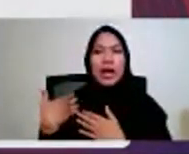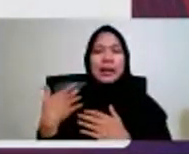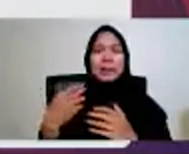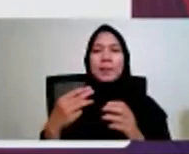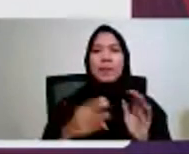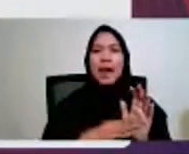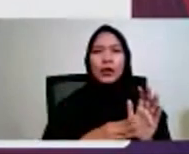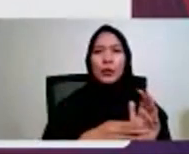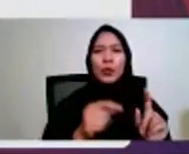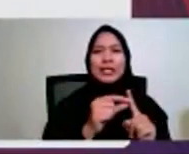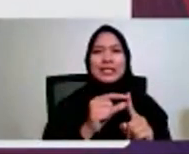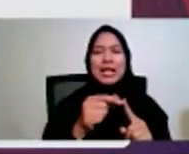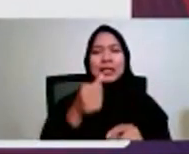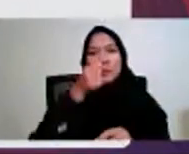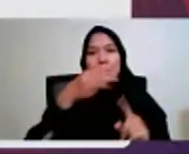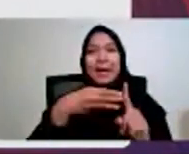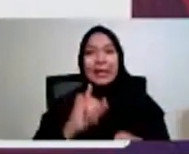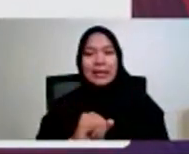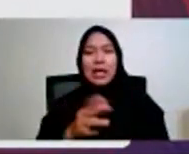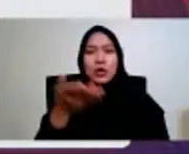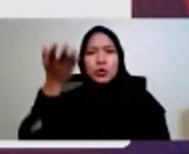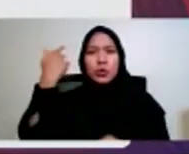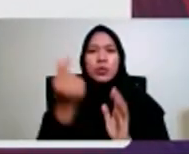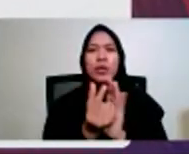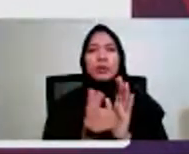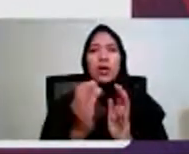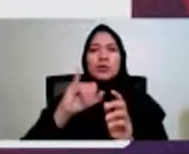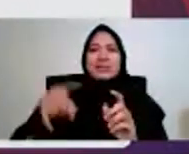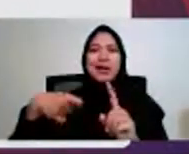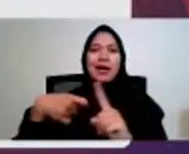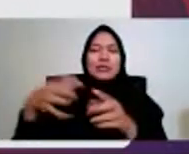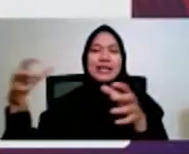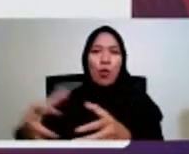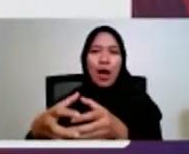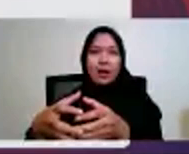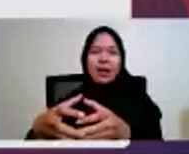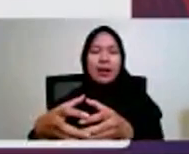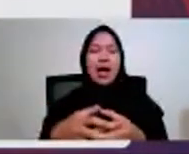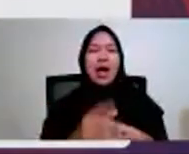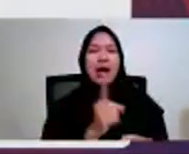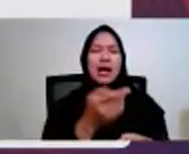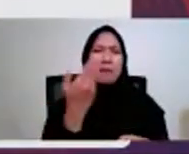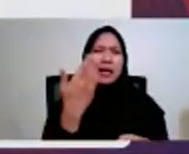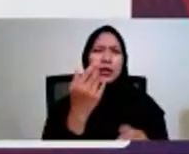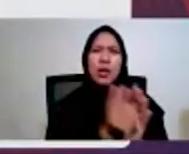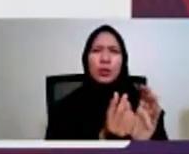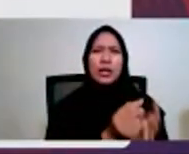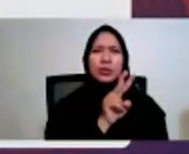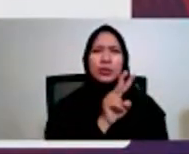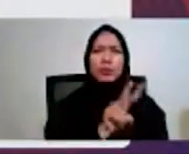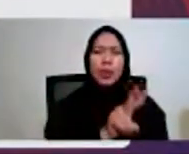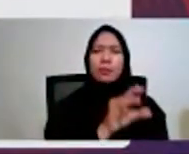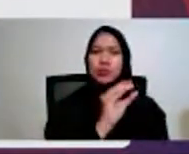duduk di undang-undang OJK ya diluruskan terus surah kemarin ada undang-undang dua 20 ada